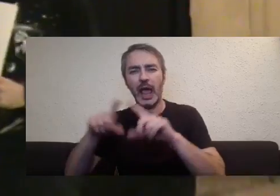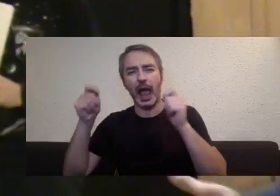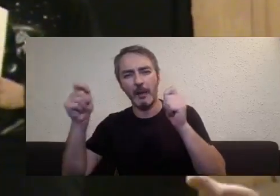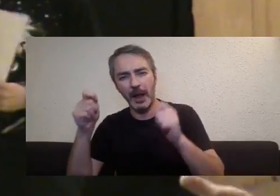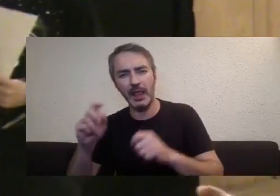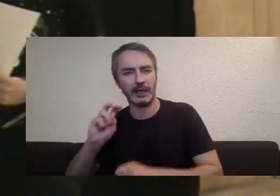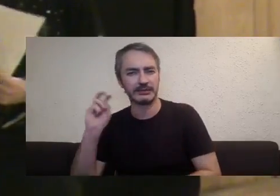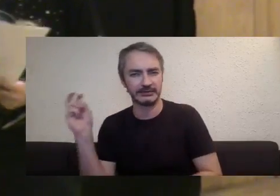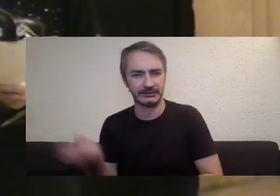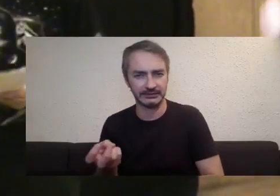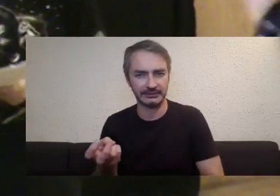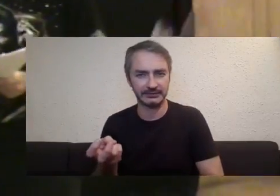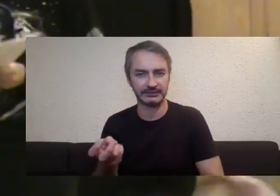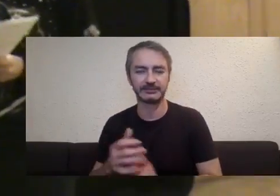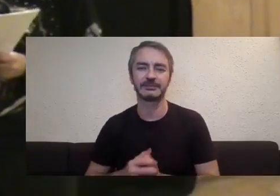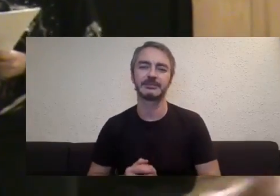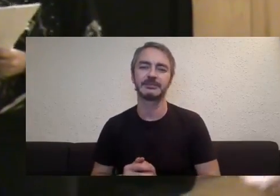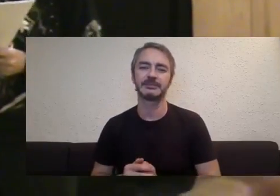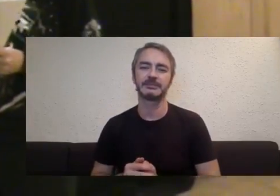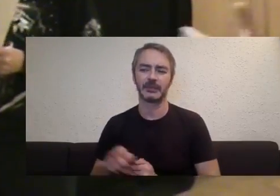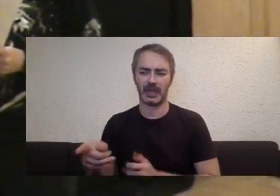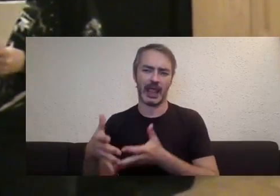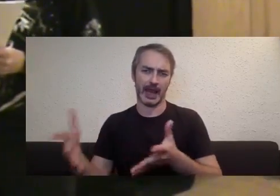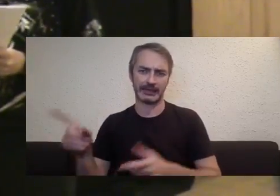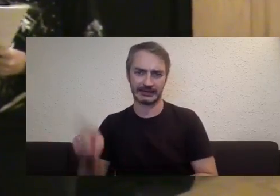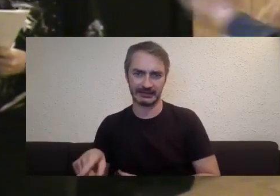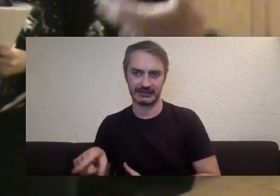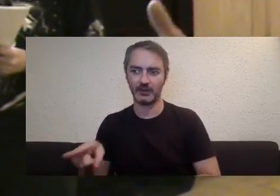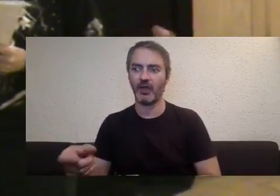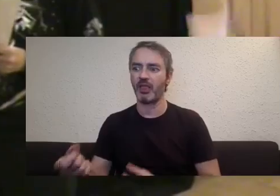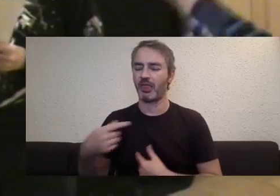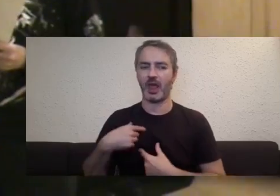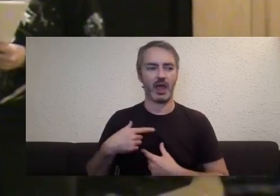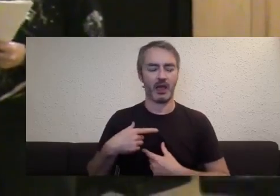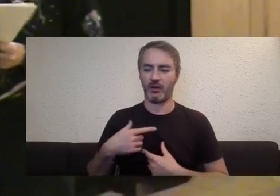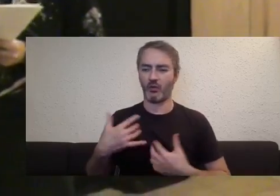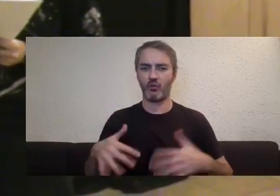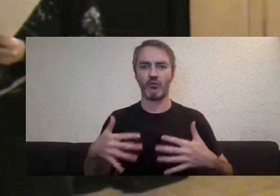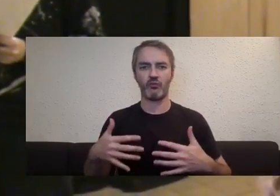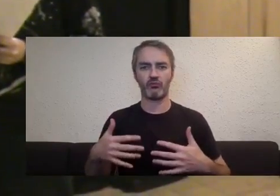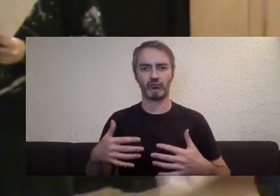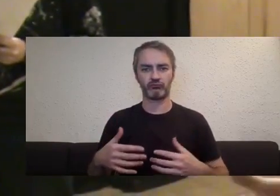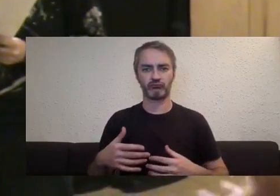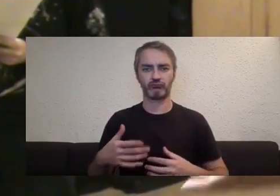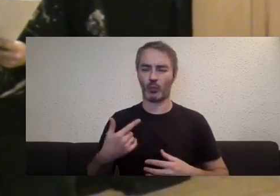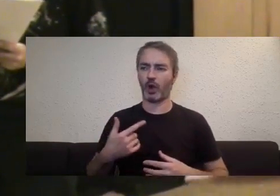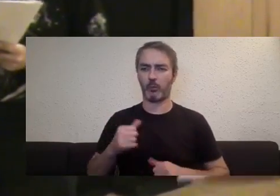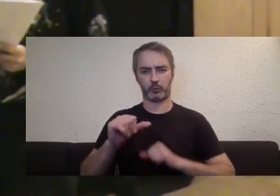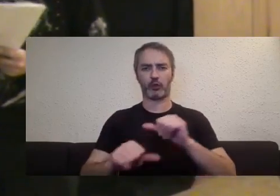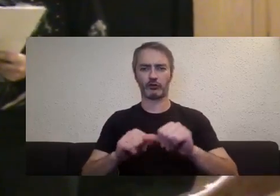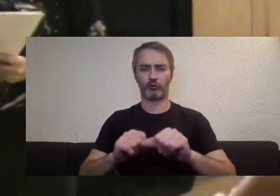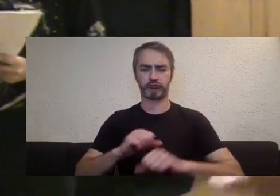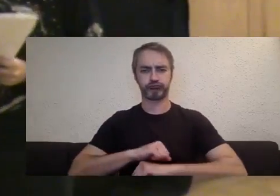de preparació de campanyes, era un centre social que també va ser molt més gran, doncs donava cabuda a tota aquesta